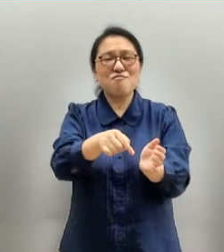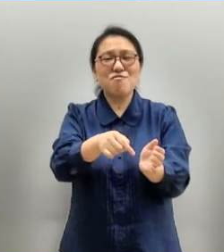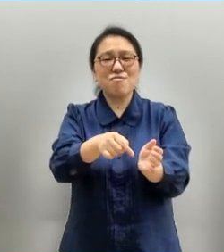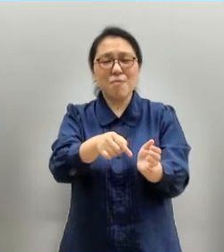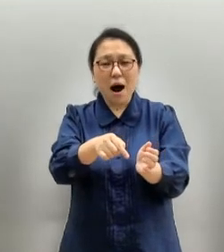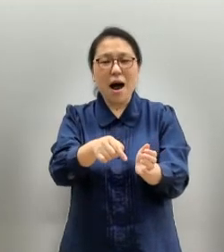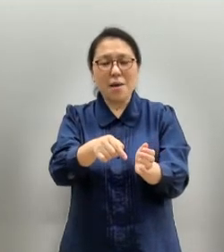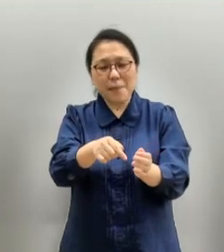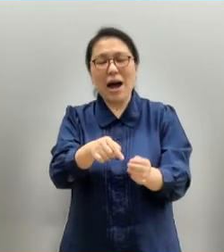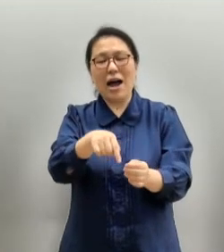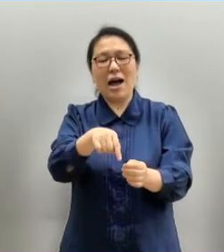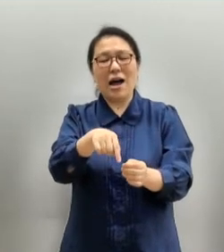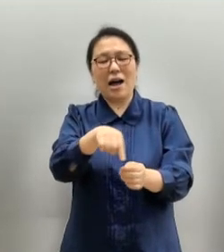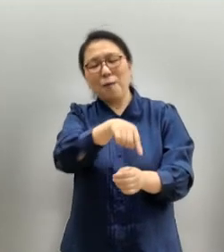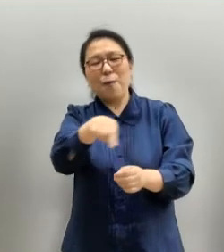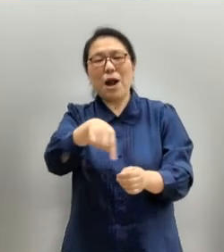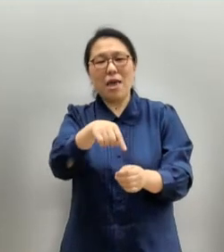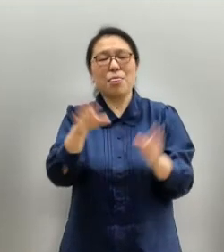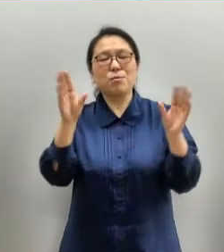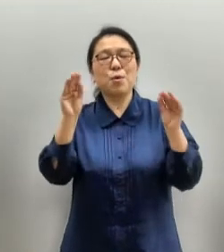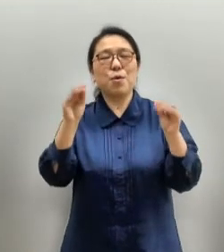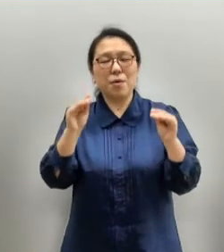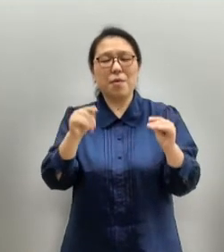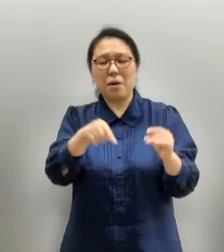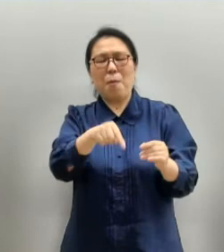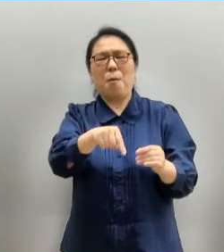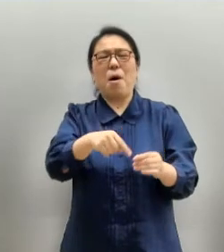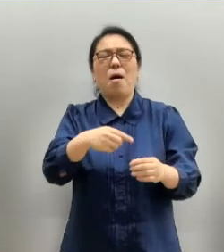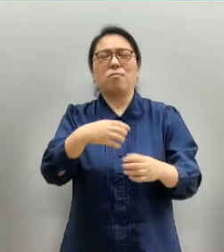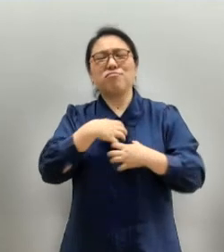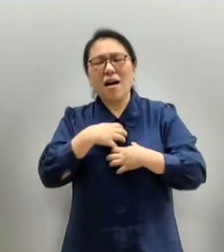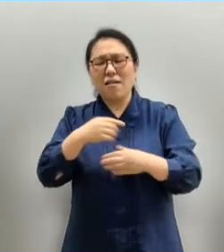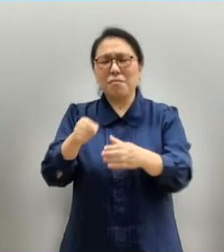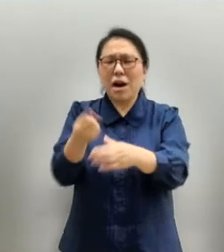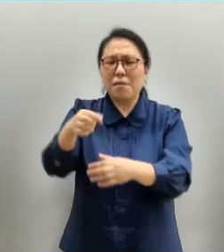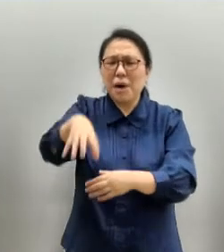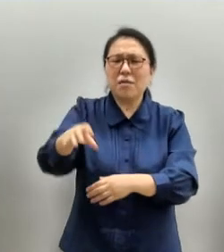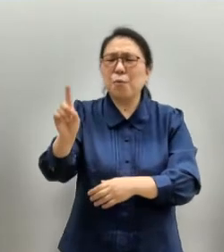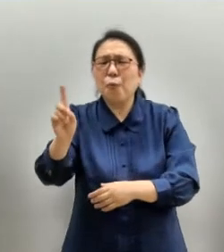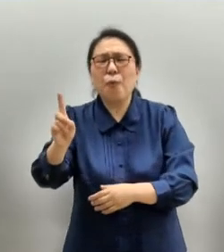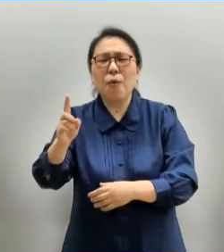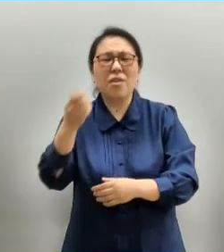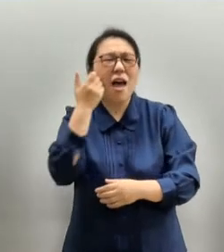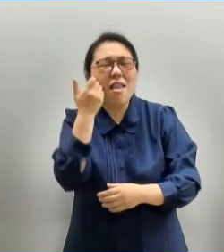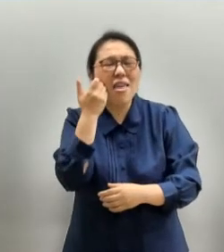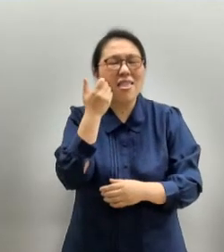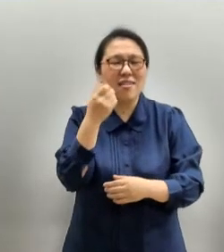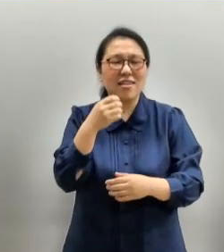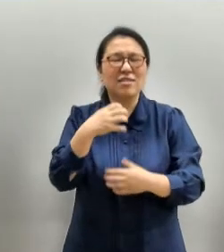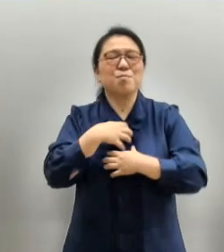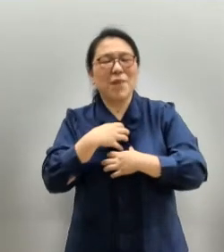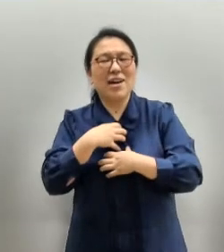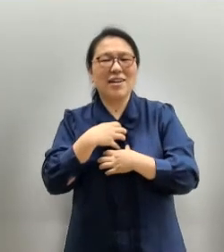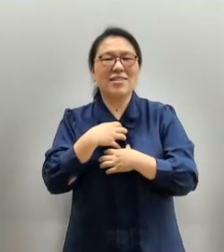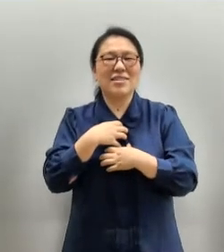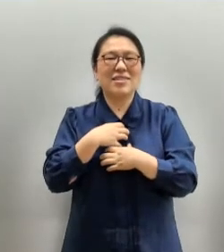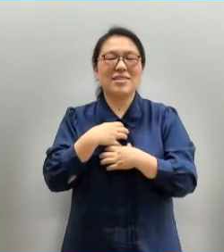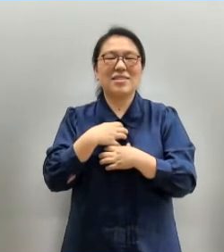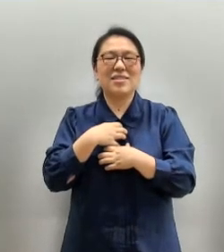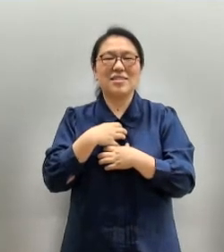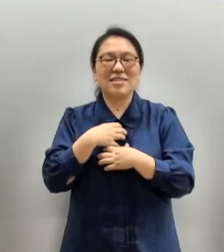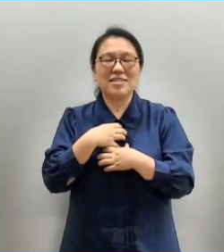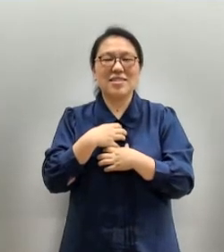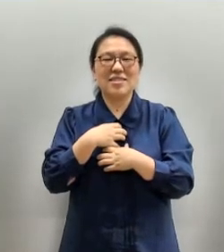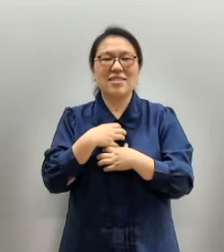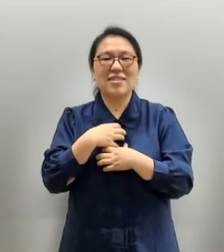はなんとなくその情報として、まあ、要は不安なわけですよね。どこで起きたんだろう、まあ、誰々ちゃんなのかなとかっていうことも含めて、そ